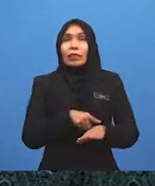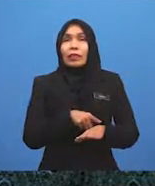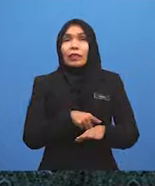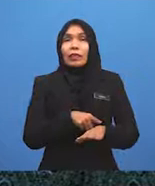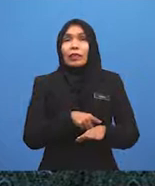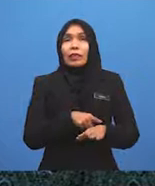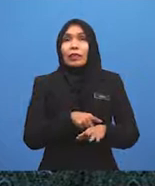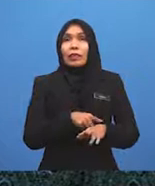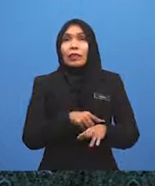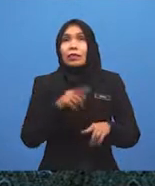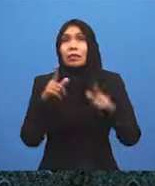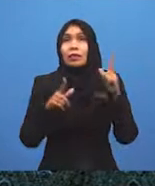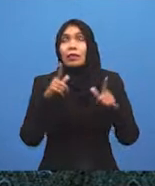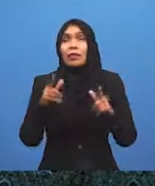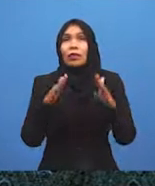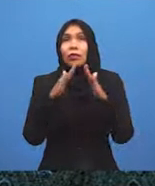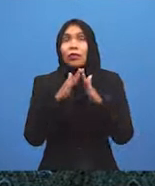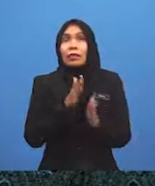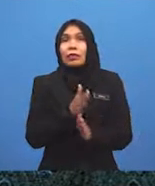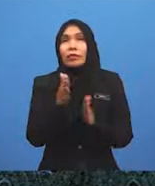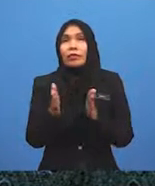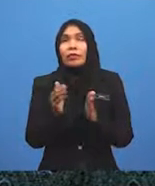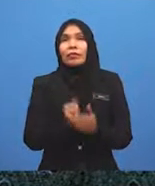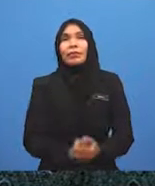semasa mengunjungi rumah jiran.